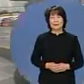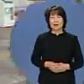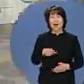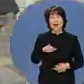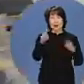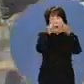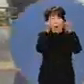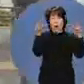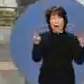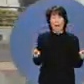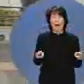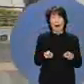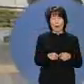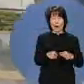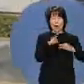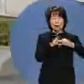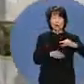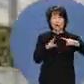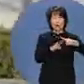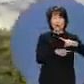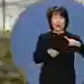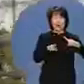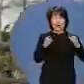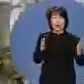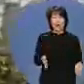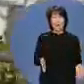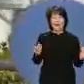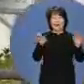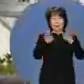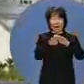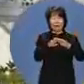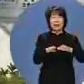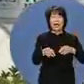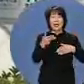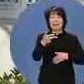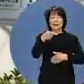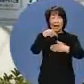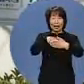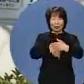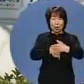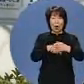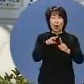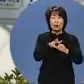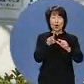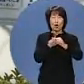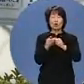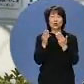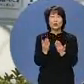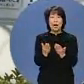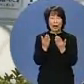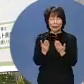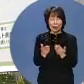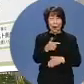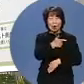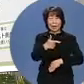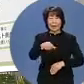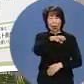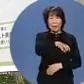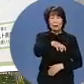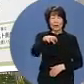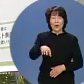この看板は中央公民館のほか、1月末までに市内の小中学校や公民館